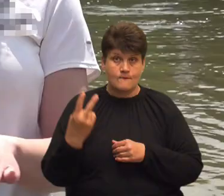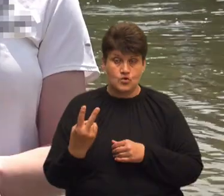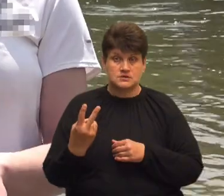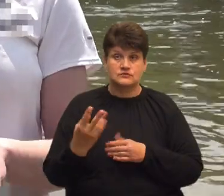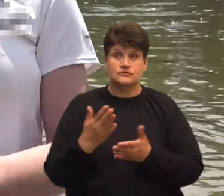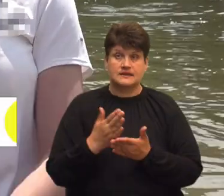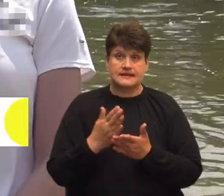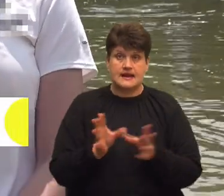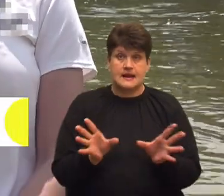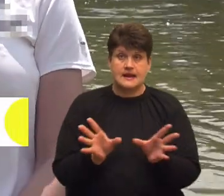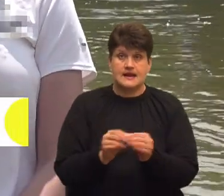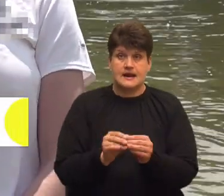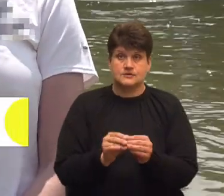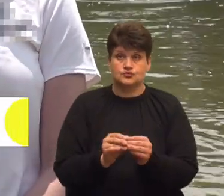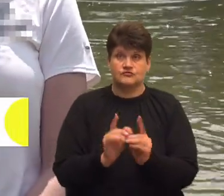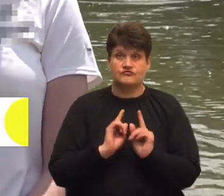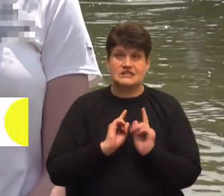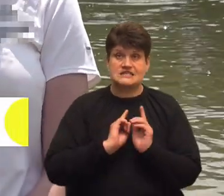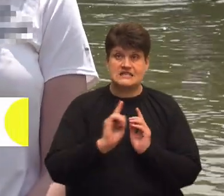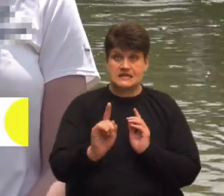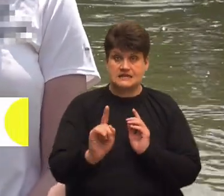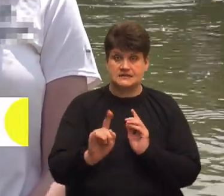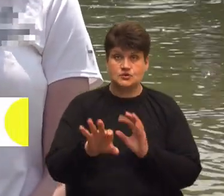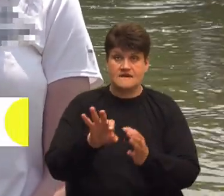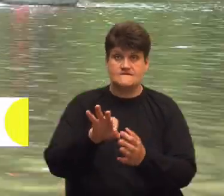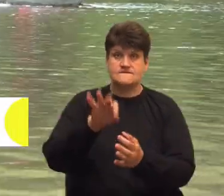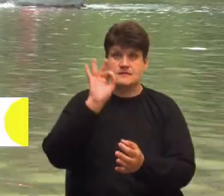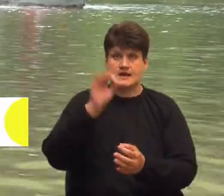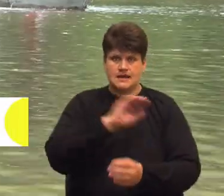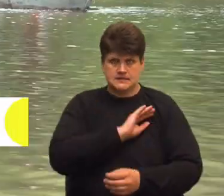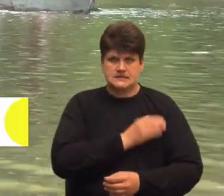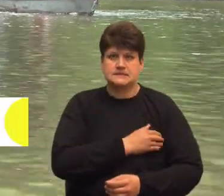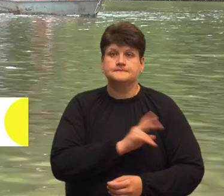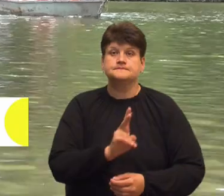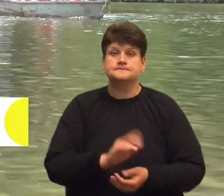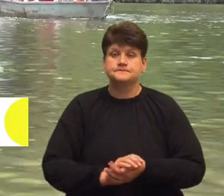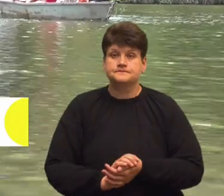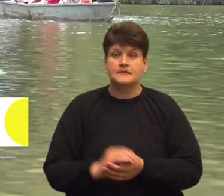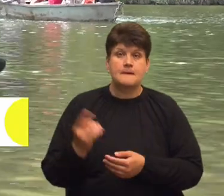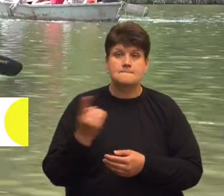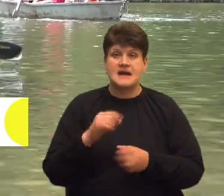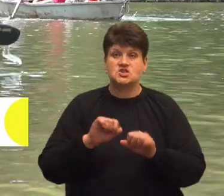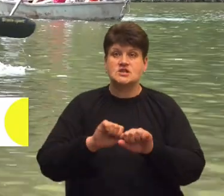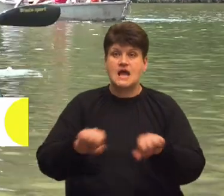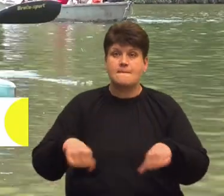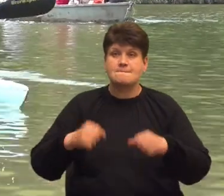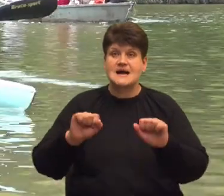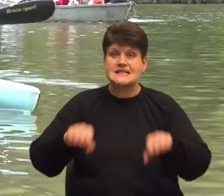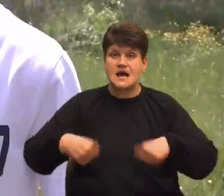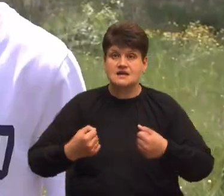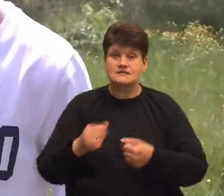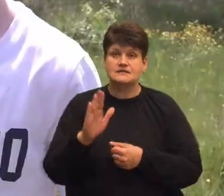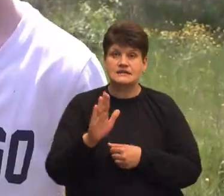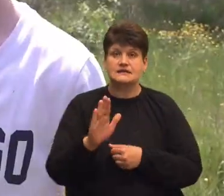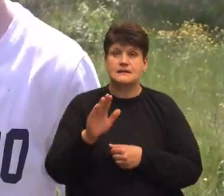стають вже разом в один заїзд і тоді обирається вже сильніший вперше на байдарці пливе Валентин Петрик